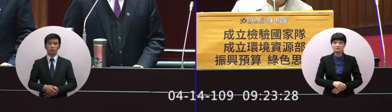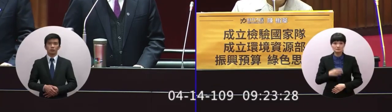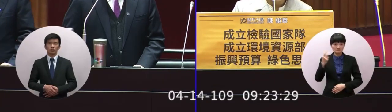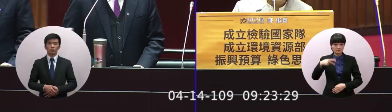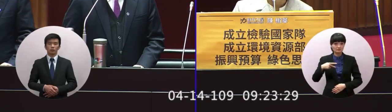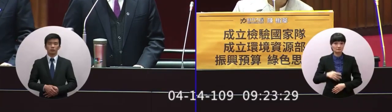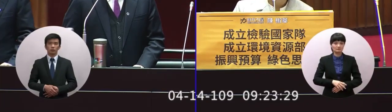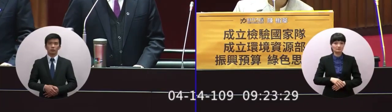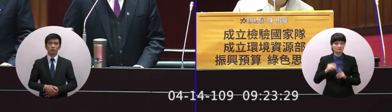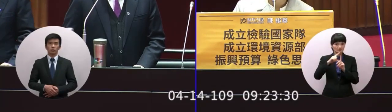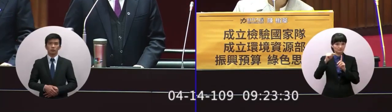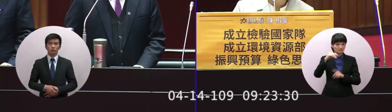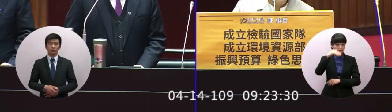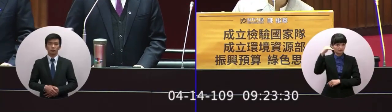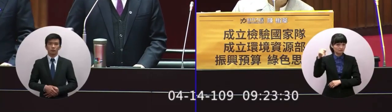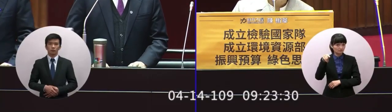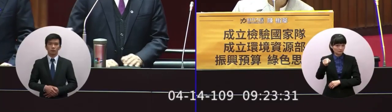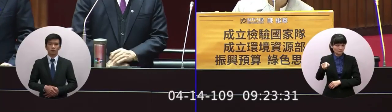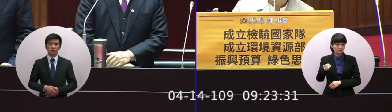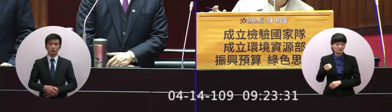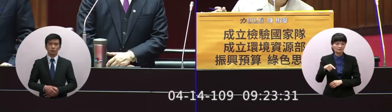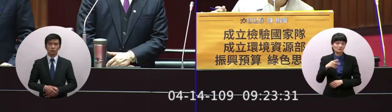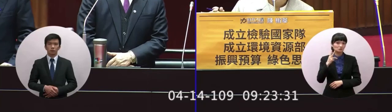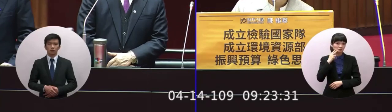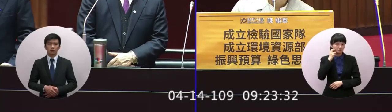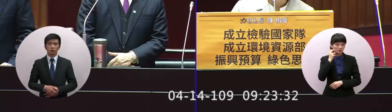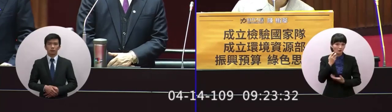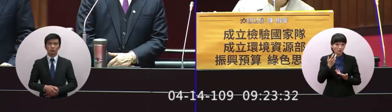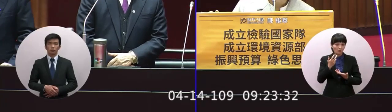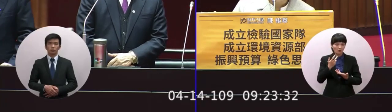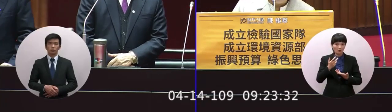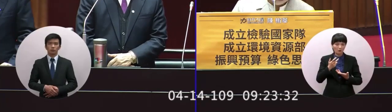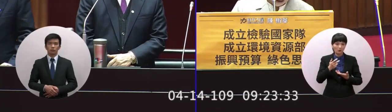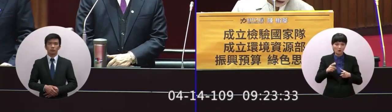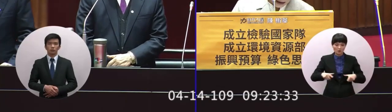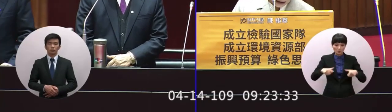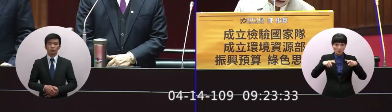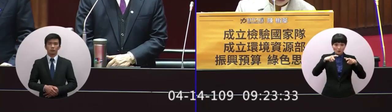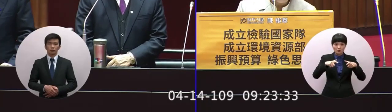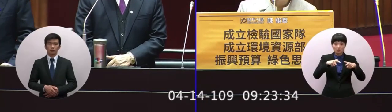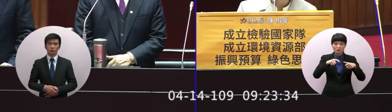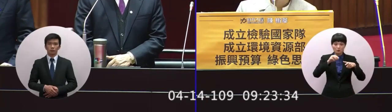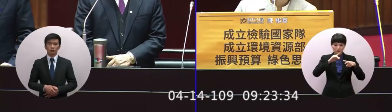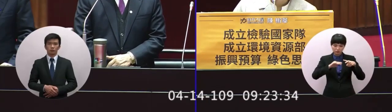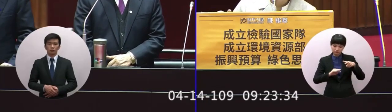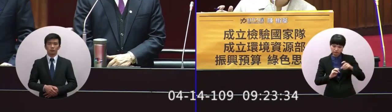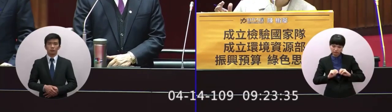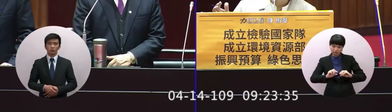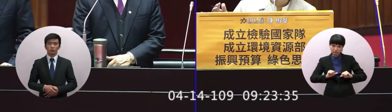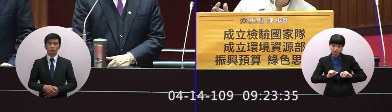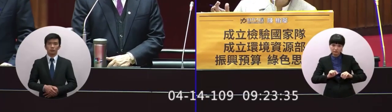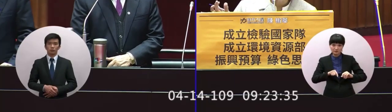个所生产的炉渣转炉石掩埋到旗山，结果